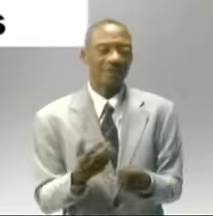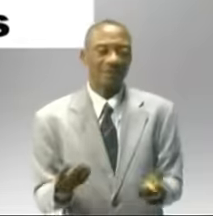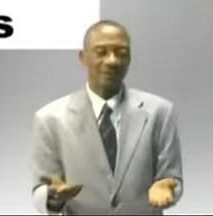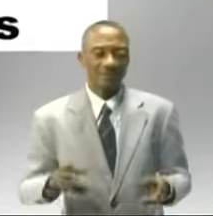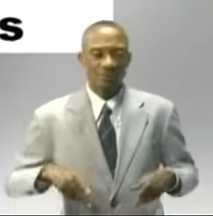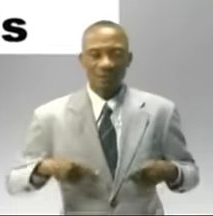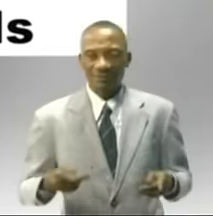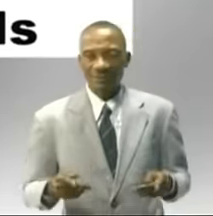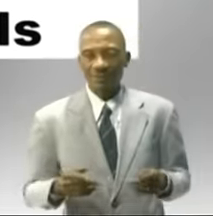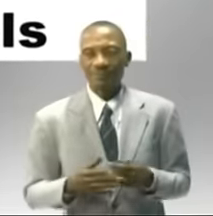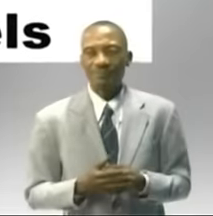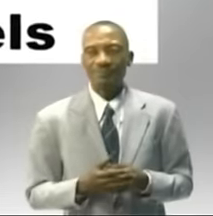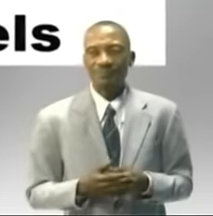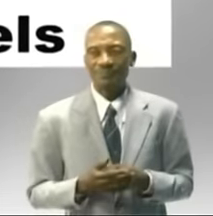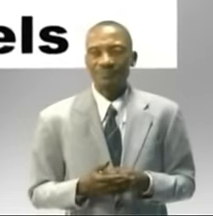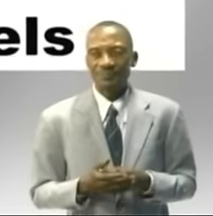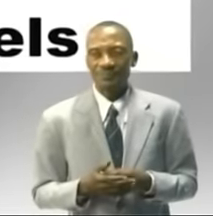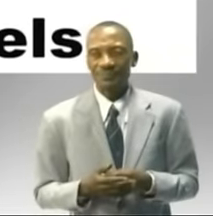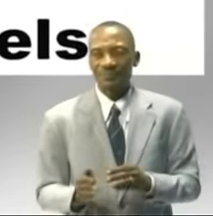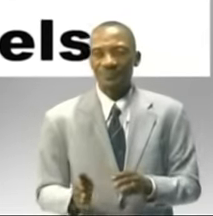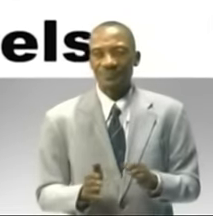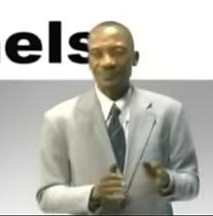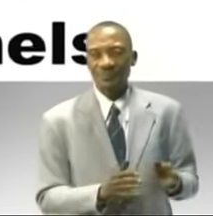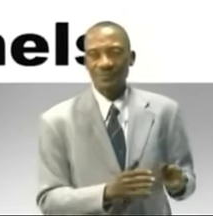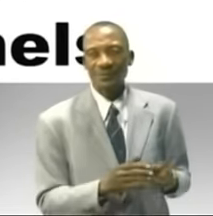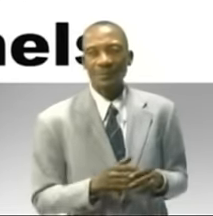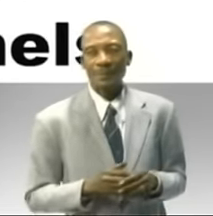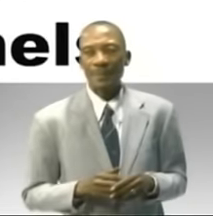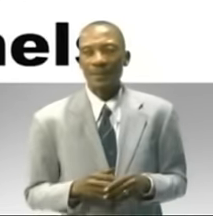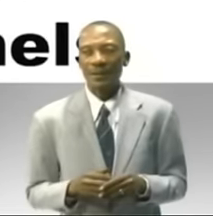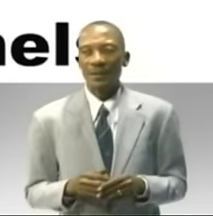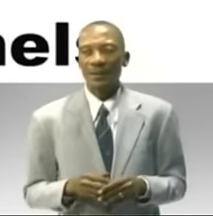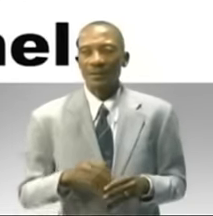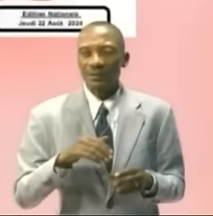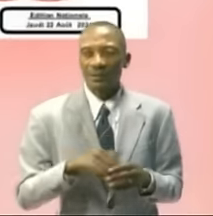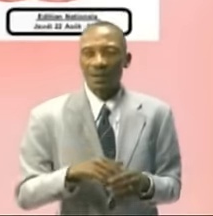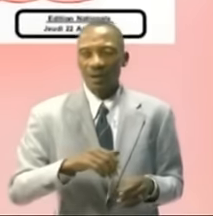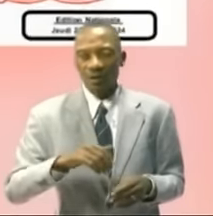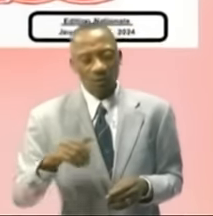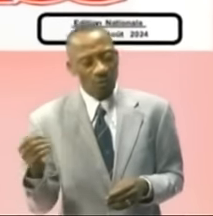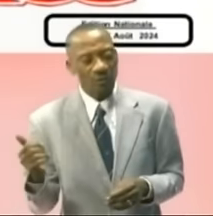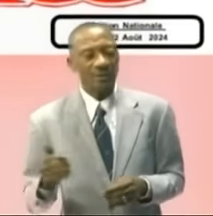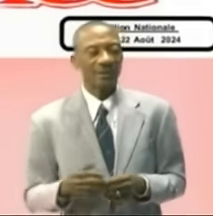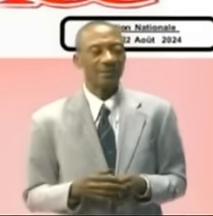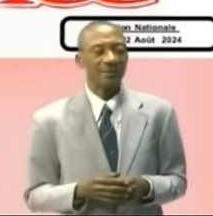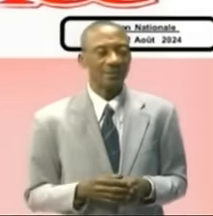Un motard abattu à Mwanda par des présumés criminels,